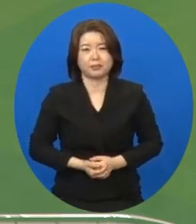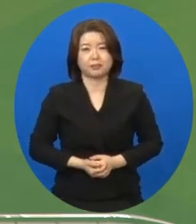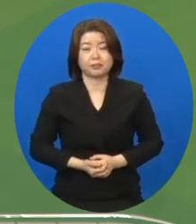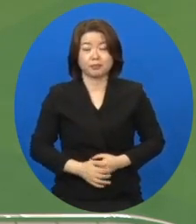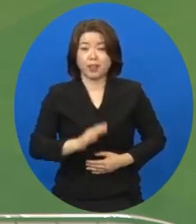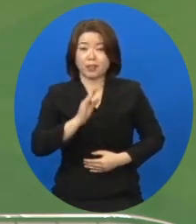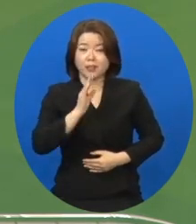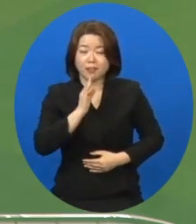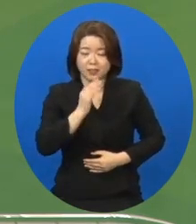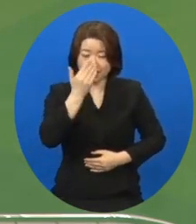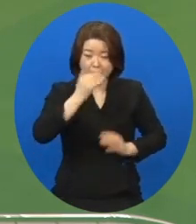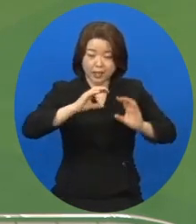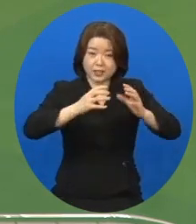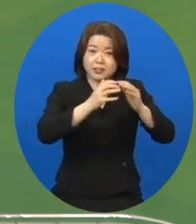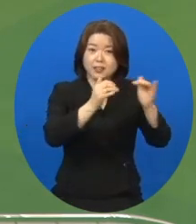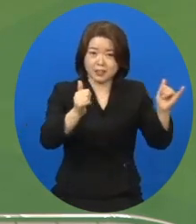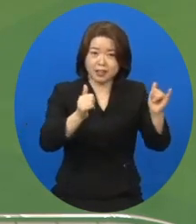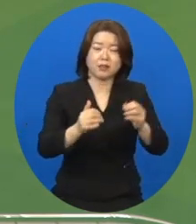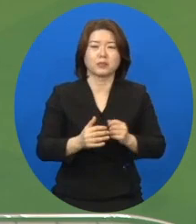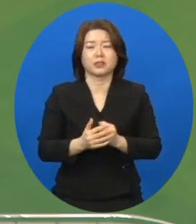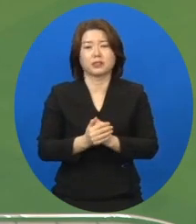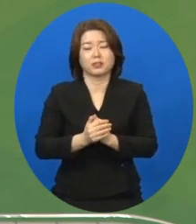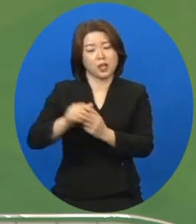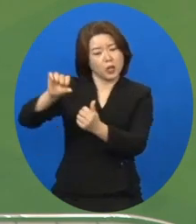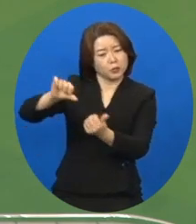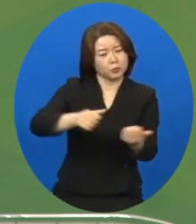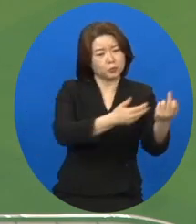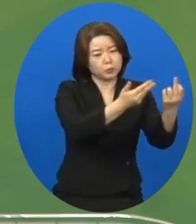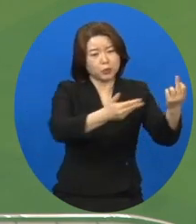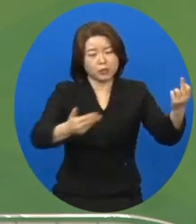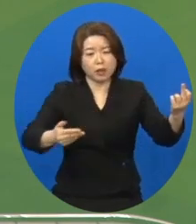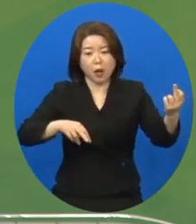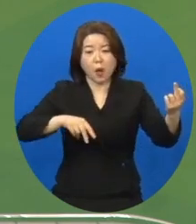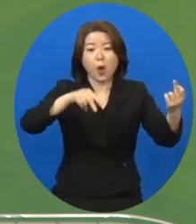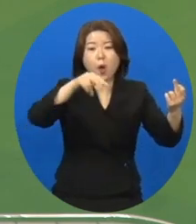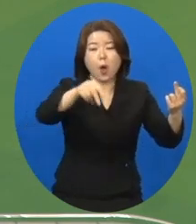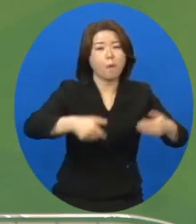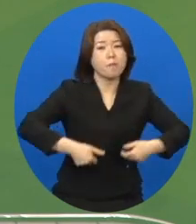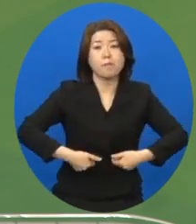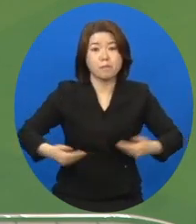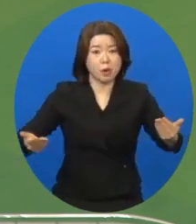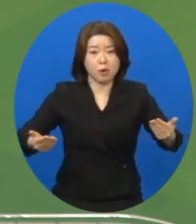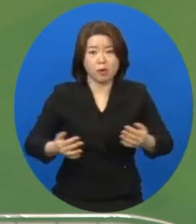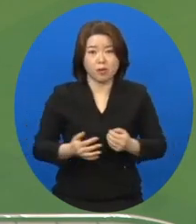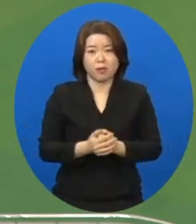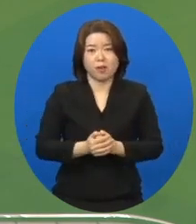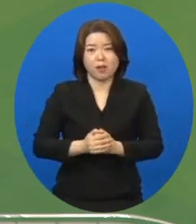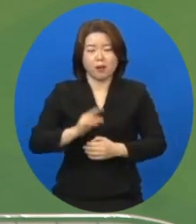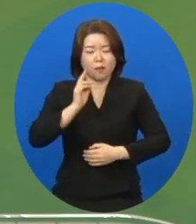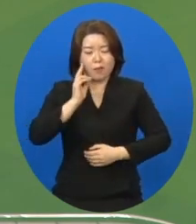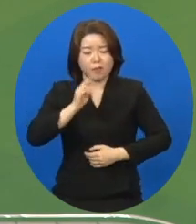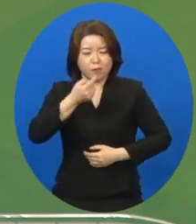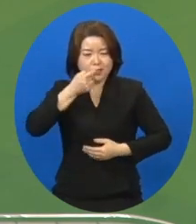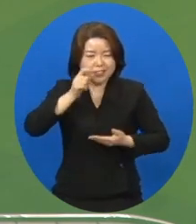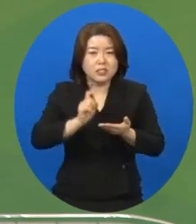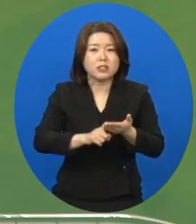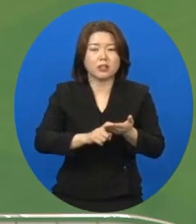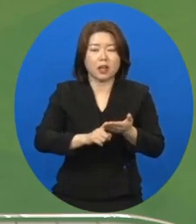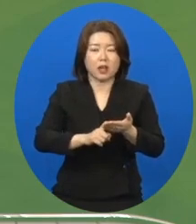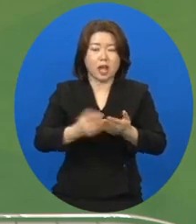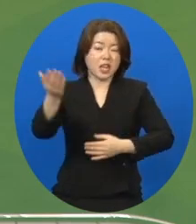사실 이스라엘 백성들은 요단강을 건널 필요도 없이 아주 수월하게 벌써